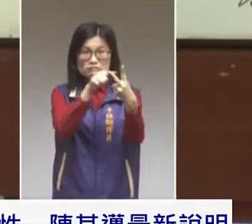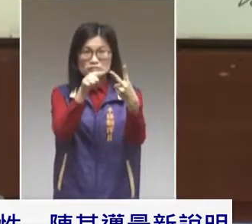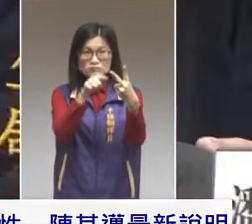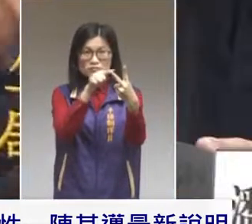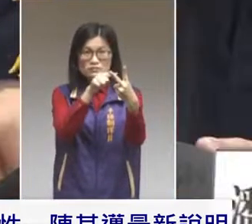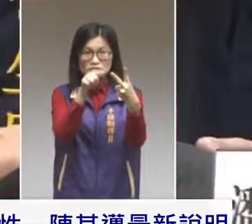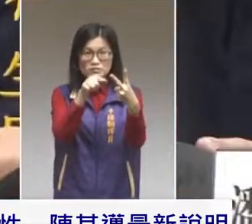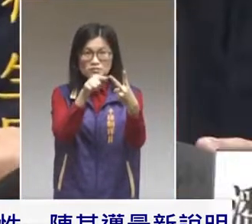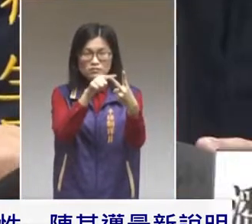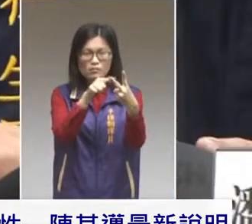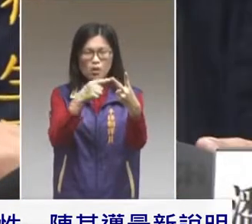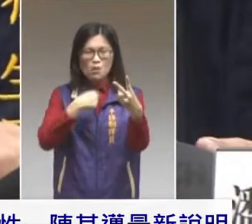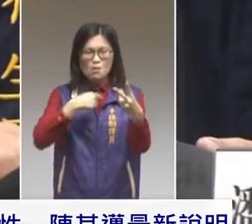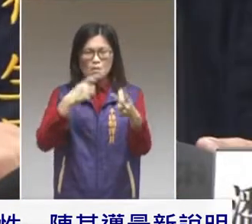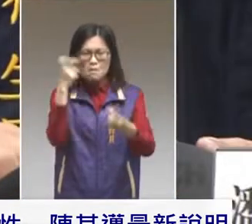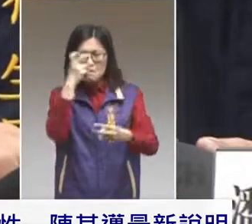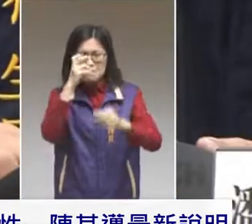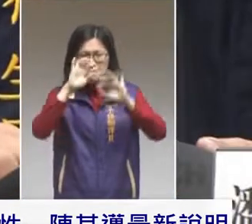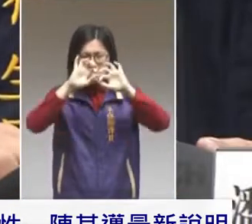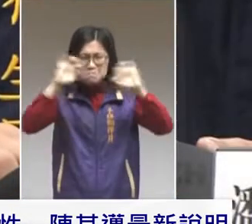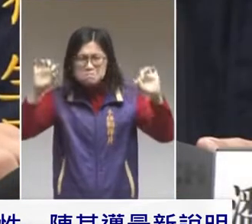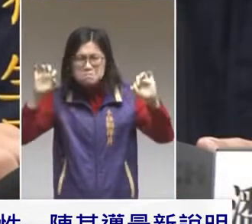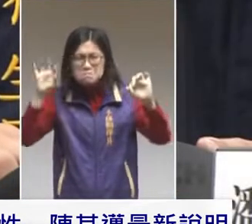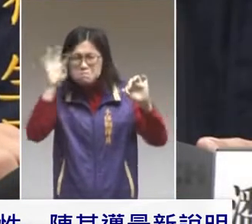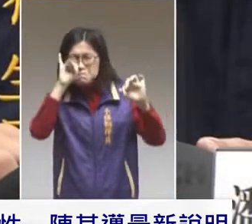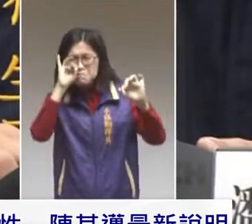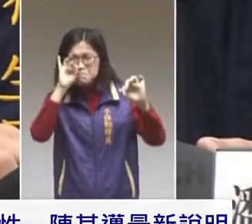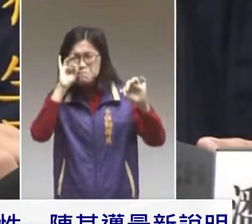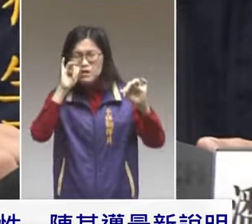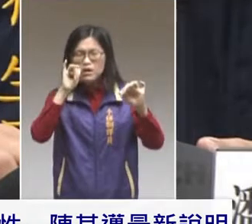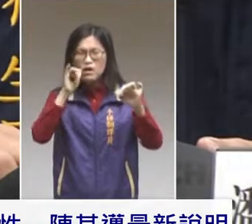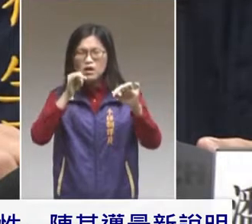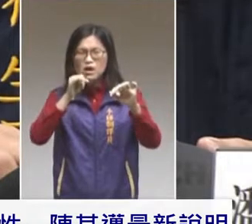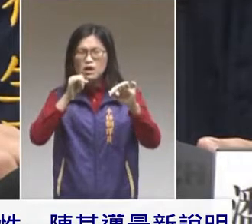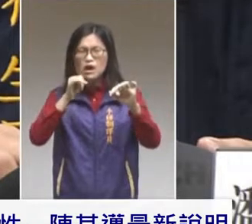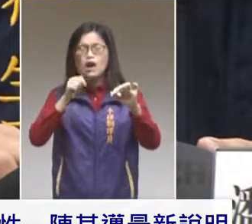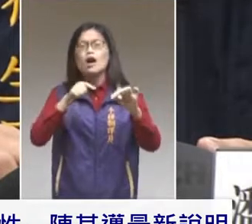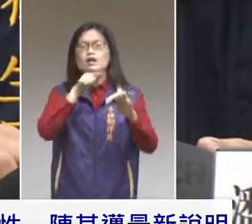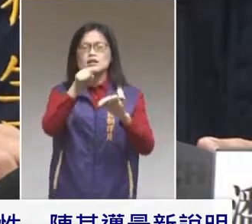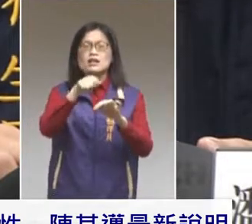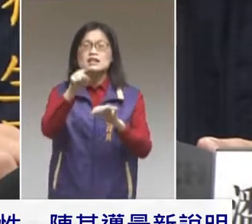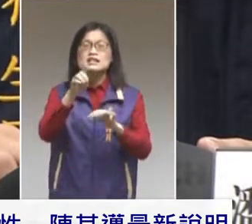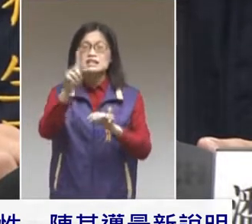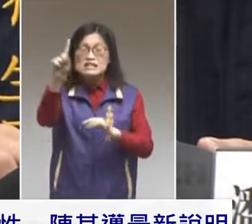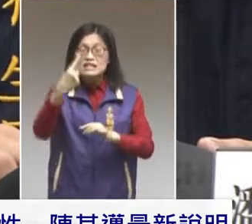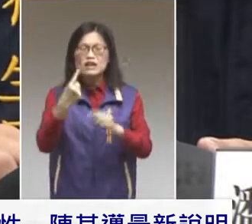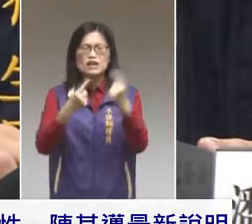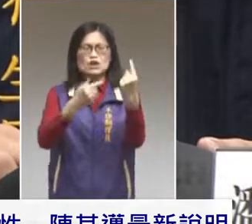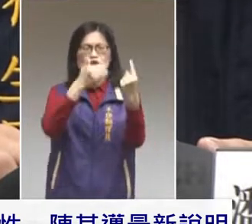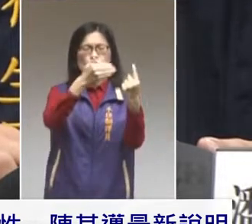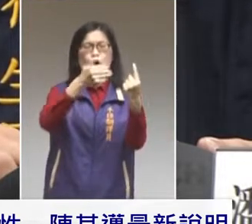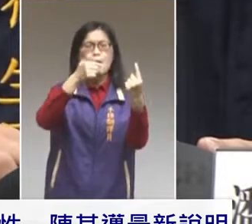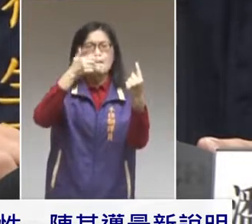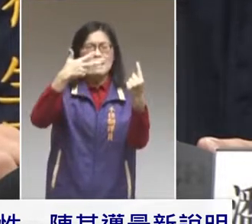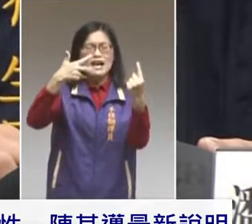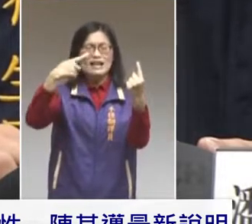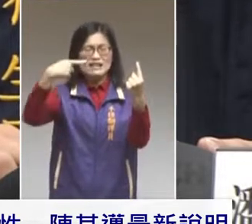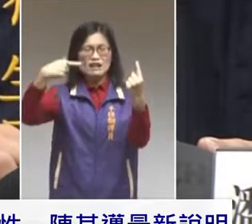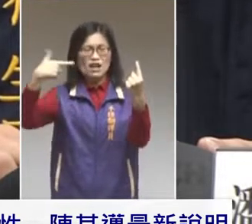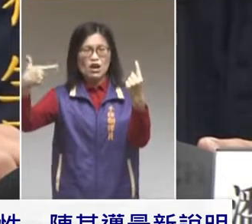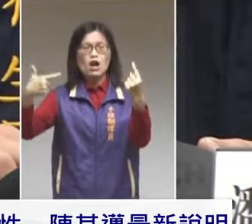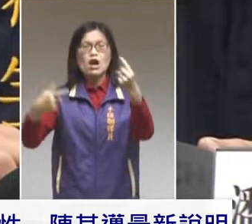那这两位个案，事实上在我们的一个调查当中呢，都是属于